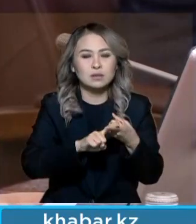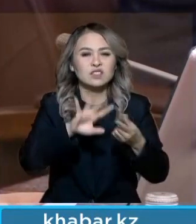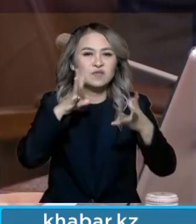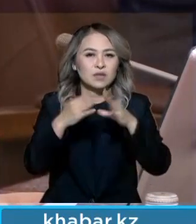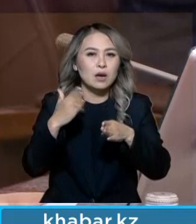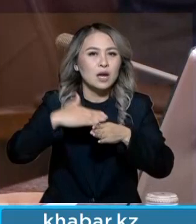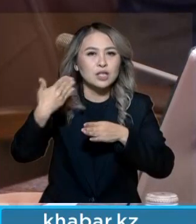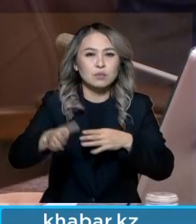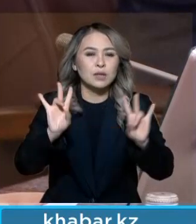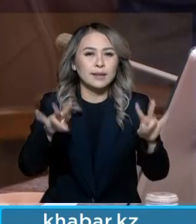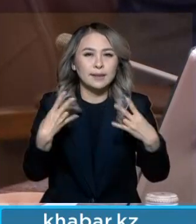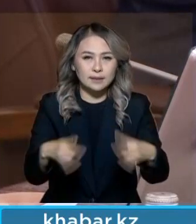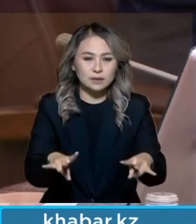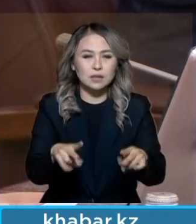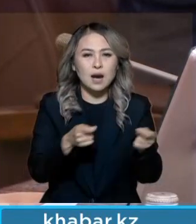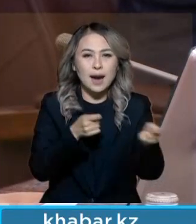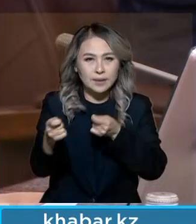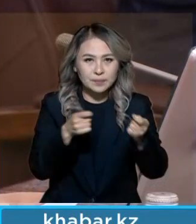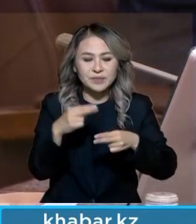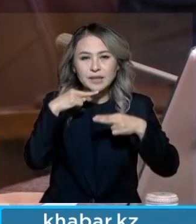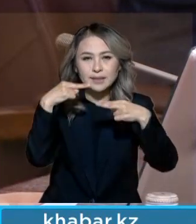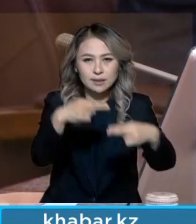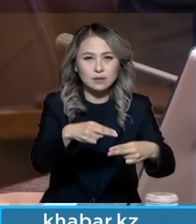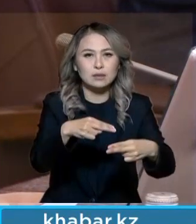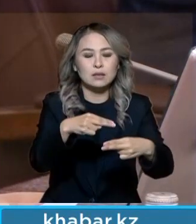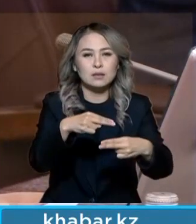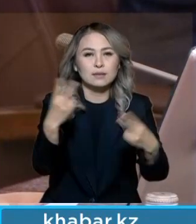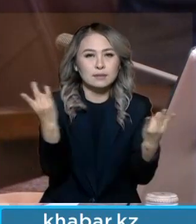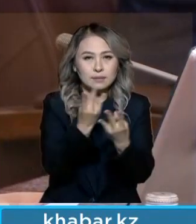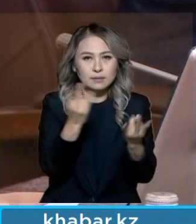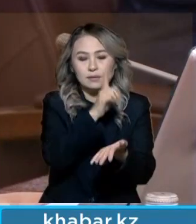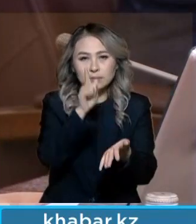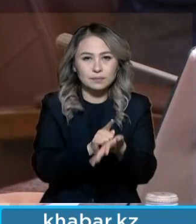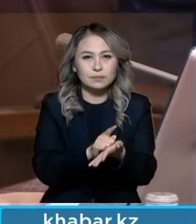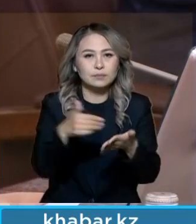кешіктірмеу керегіне әкімдердің назарын аударғым келеді.